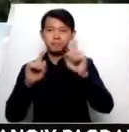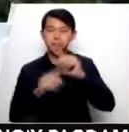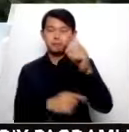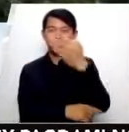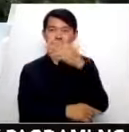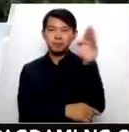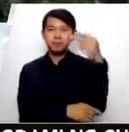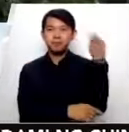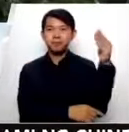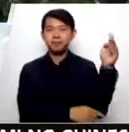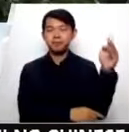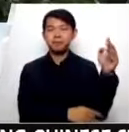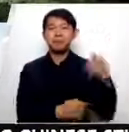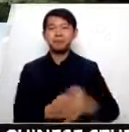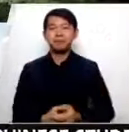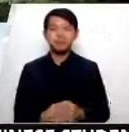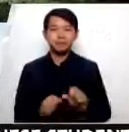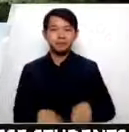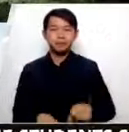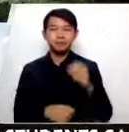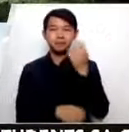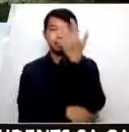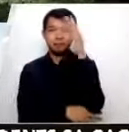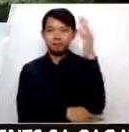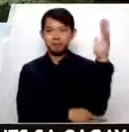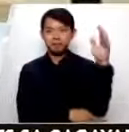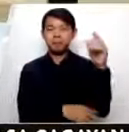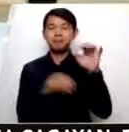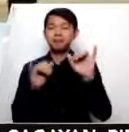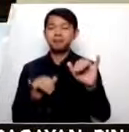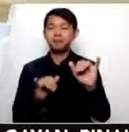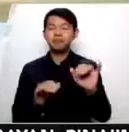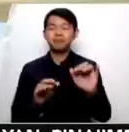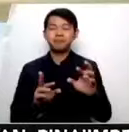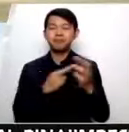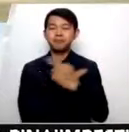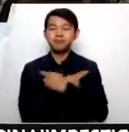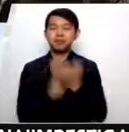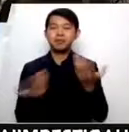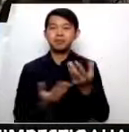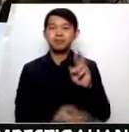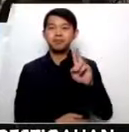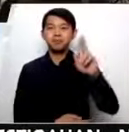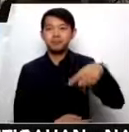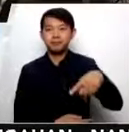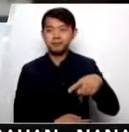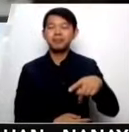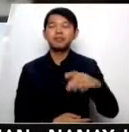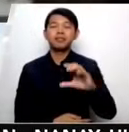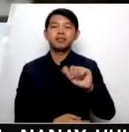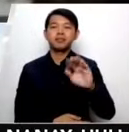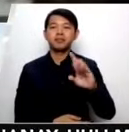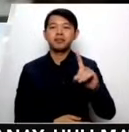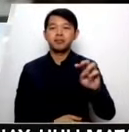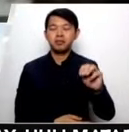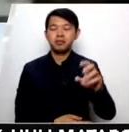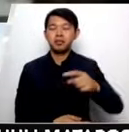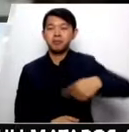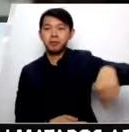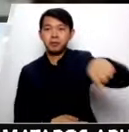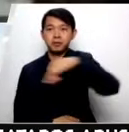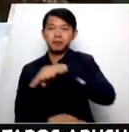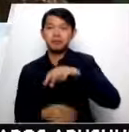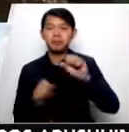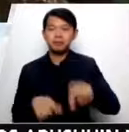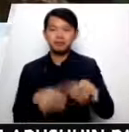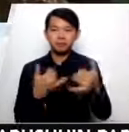sa ilalim ng naglalakihang puno sa UP academic oval pwede ring maglaro at mag-jogging what we can do more is